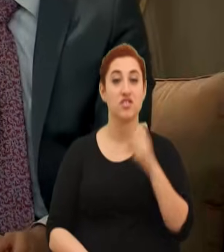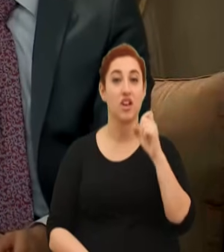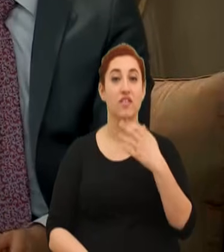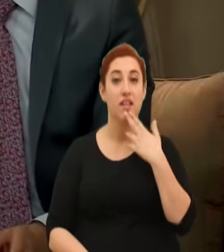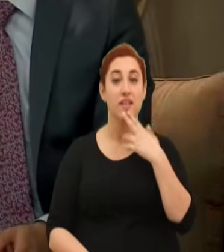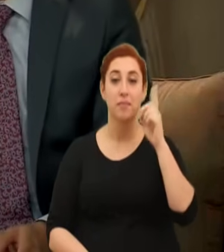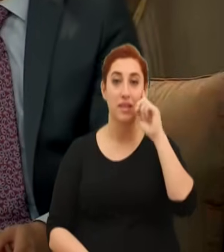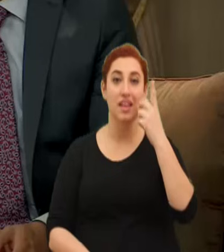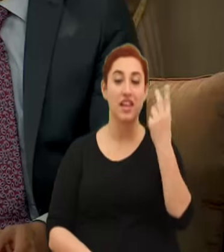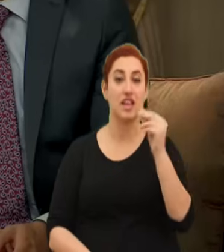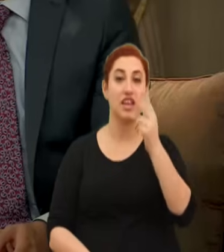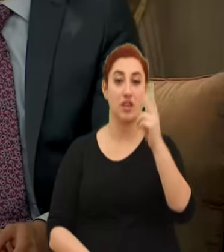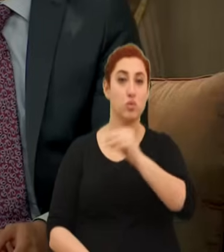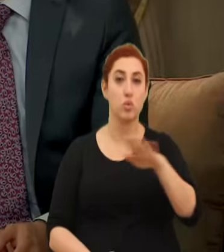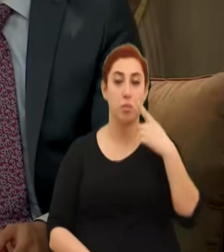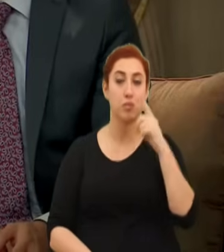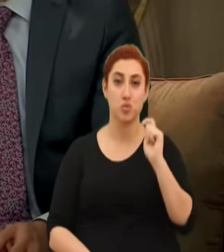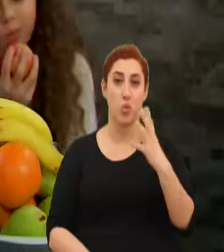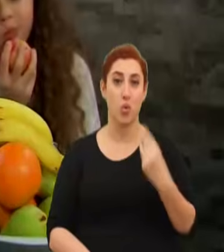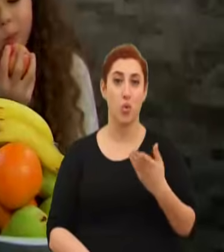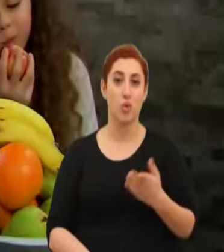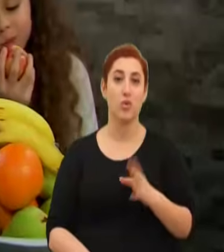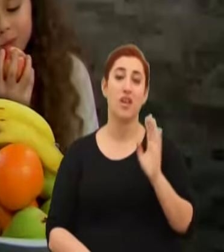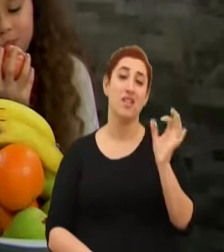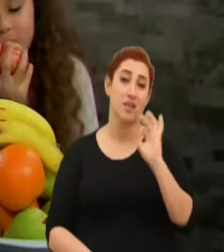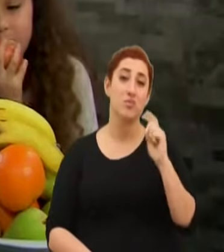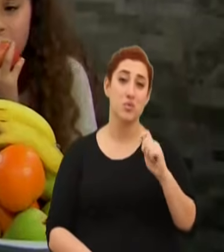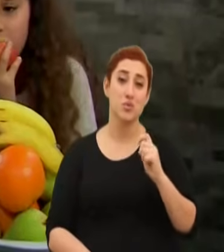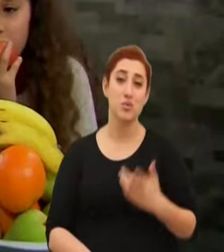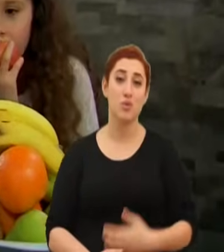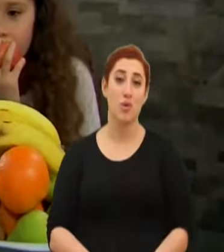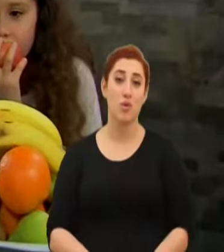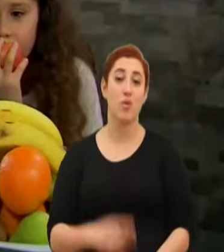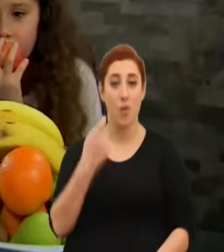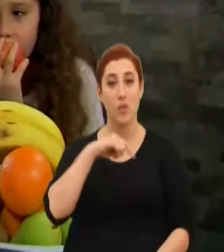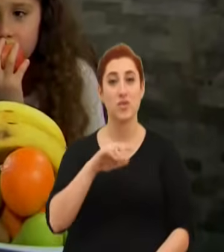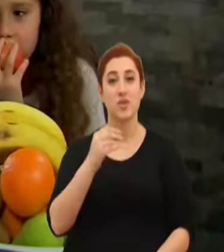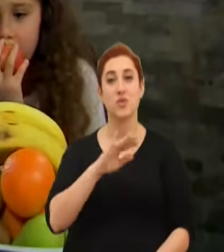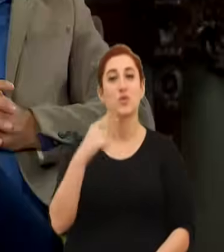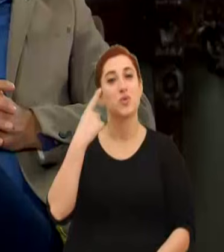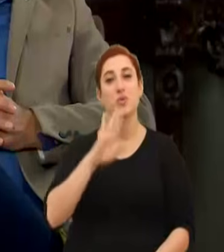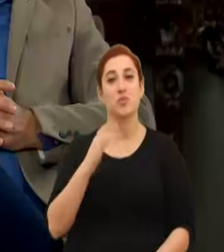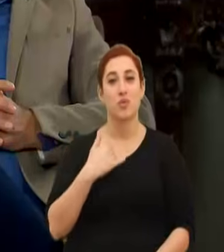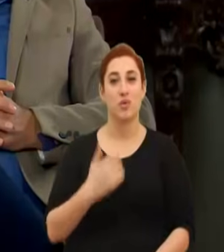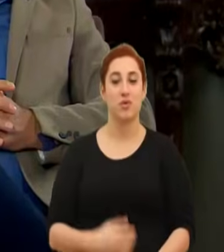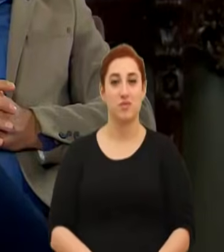Cavidan Hanım, tek başınıza iki çocuğa bakmak zor oluyordur. Hmm. Ay tabii zor. O yüzden de çocuk